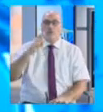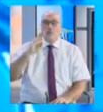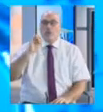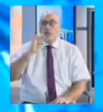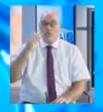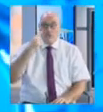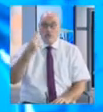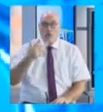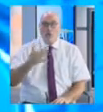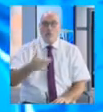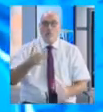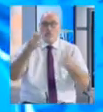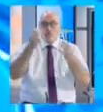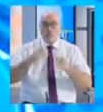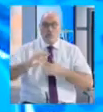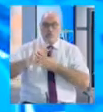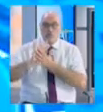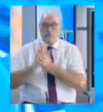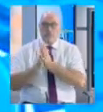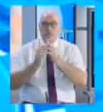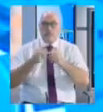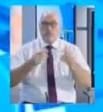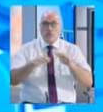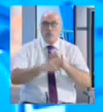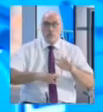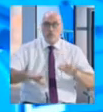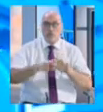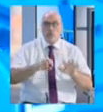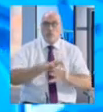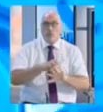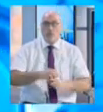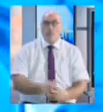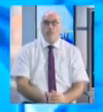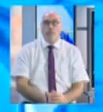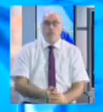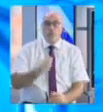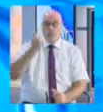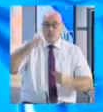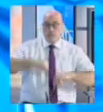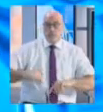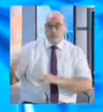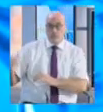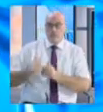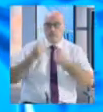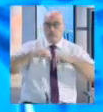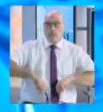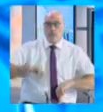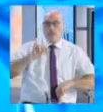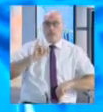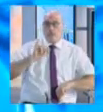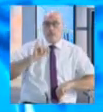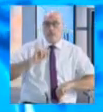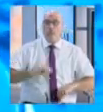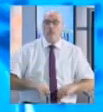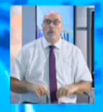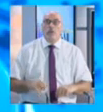مخلفات الحرائق التي مست عددا من مناطق الولاية. الوزير الأول مرفوقا بوزير الداخلية والجماعات المحلية